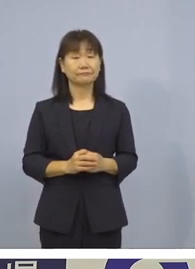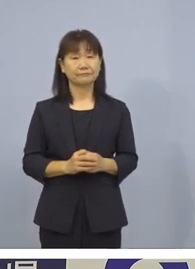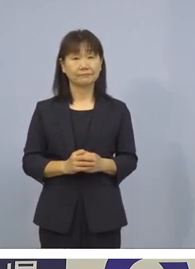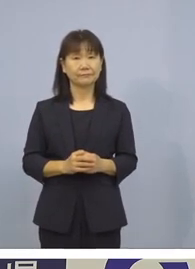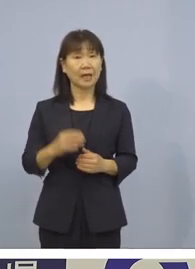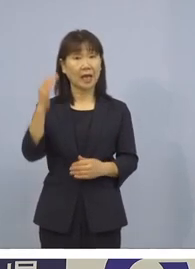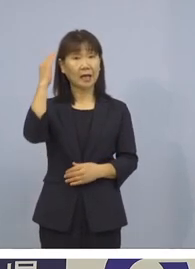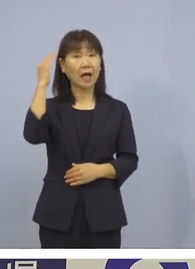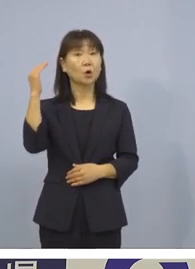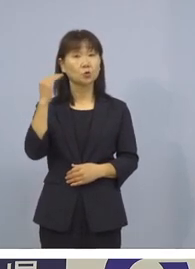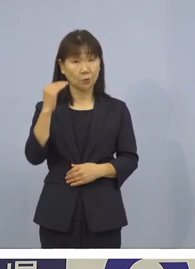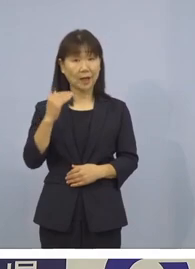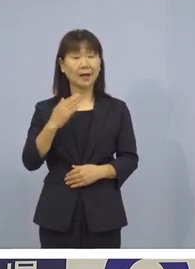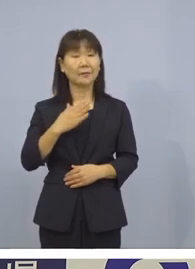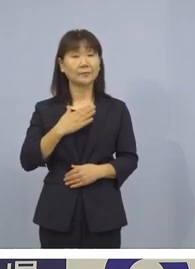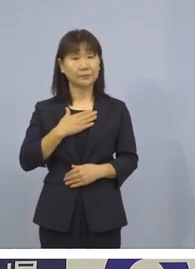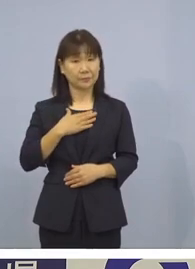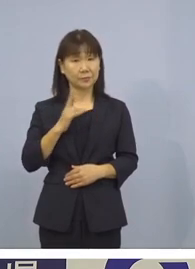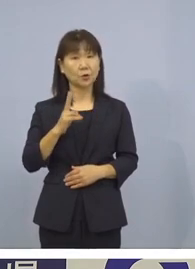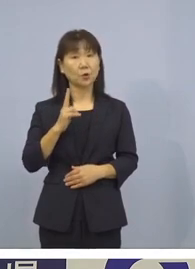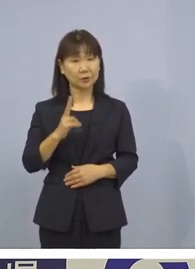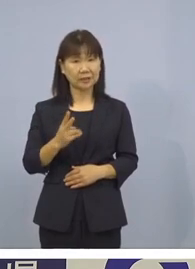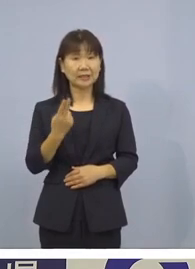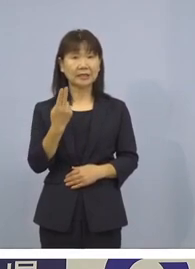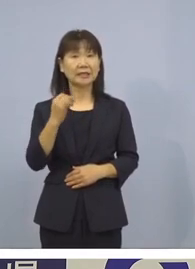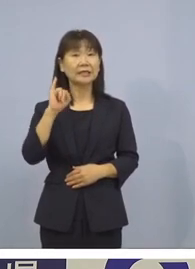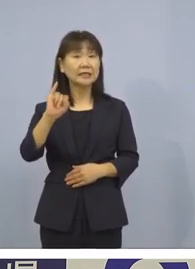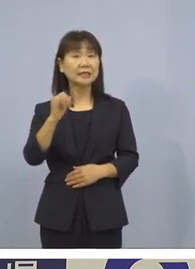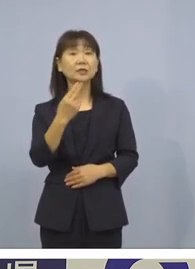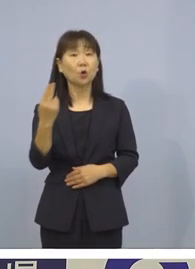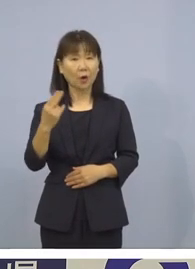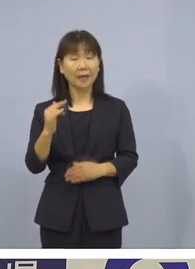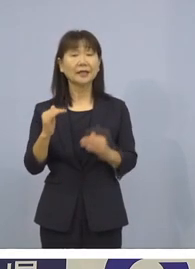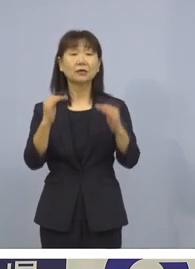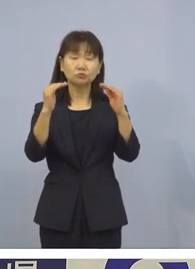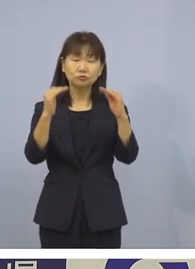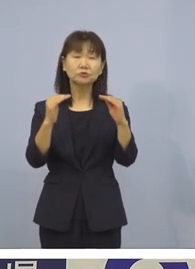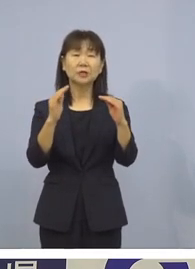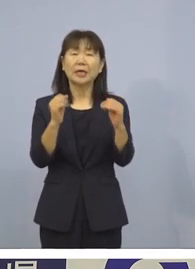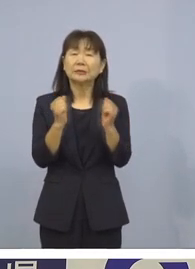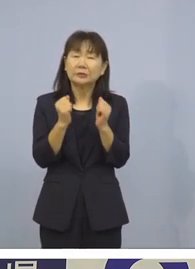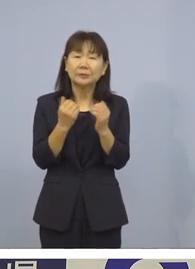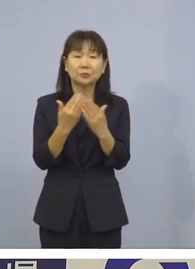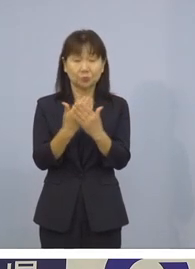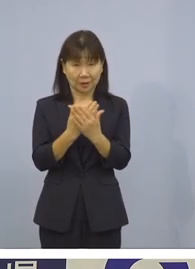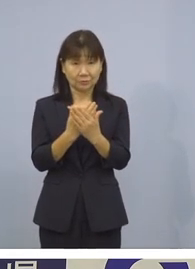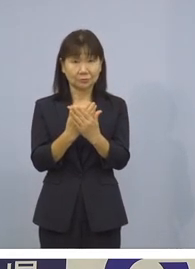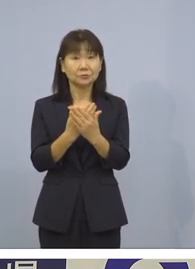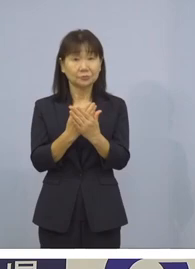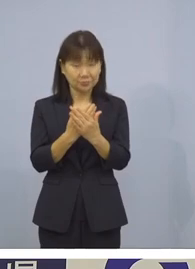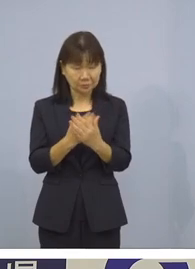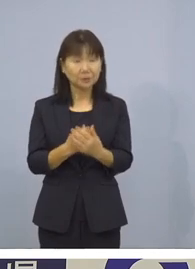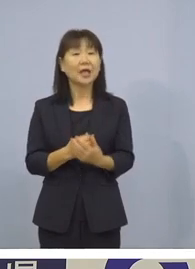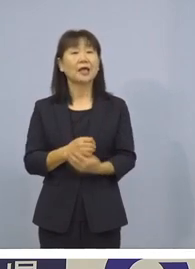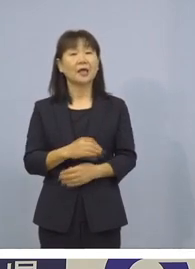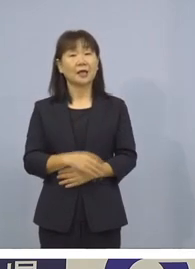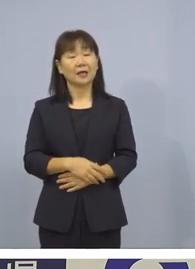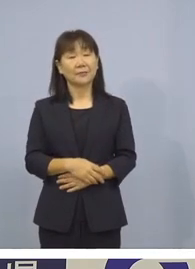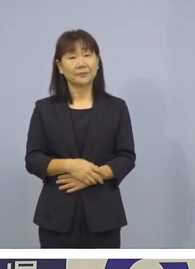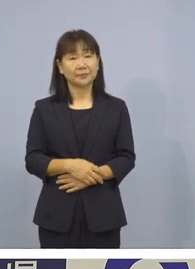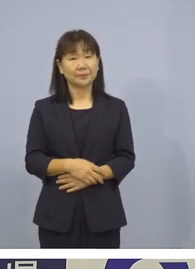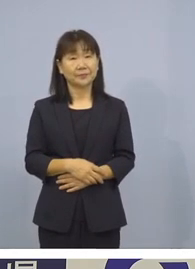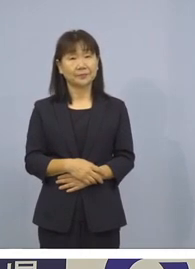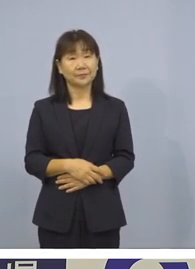ご承知の通り緯度が高いんで、寒くなるんですよね。で結構ゴルフが好きだったりするもんですから